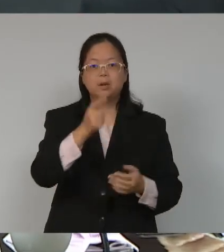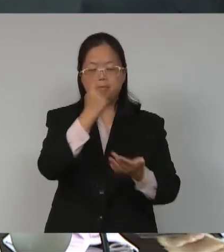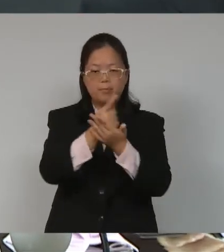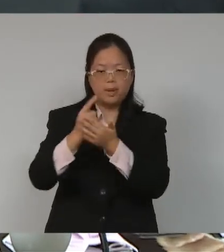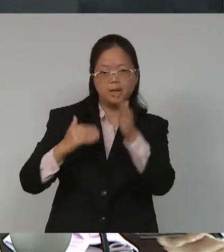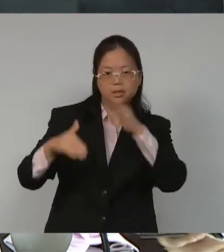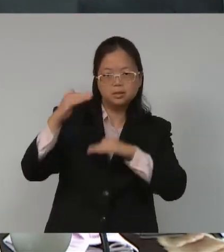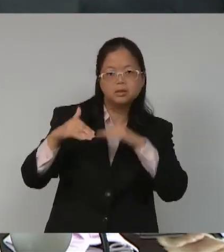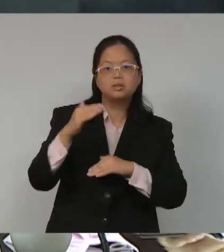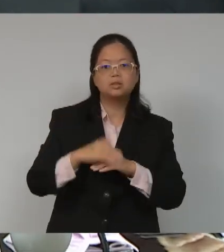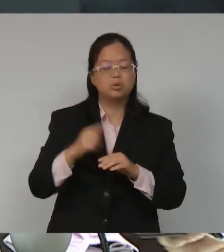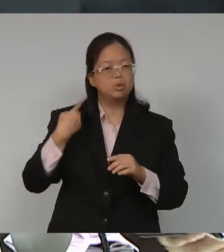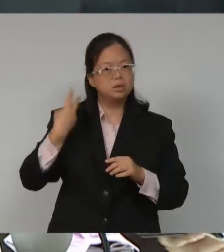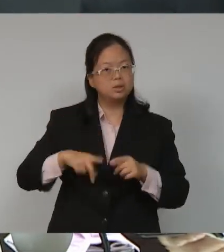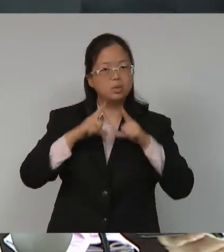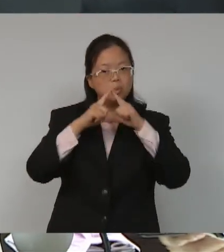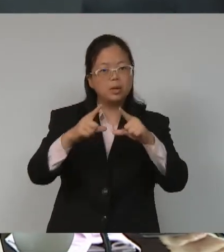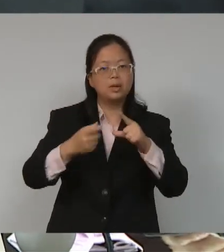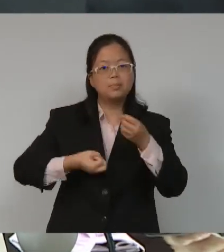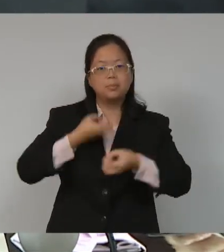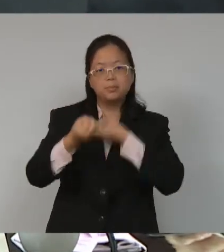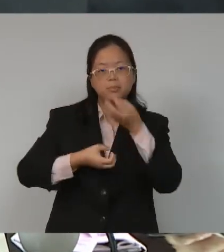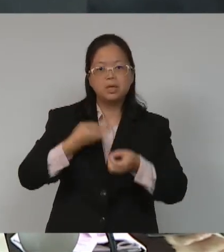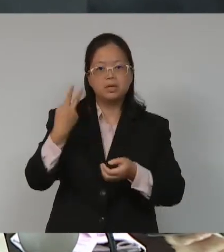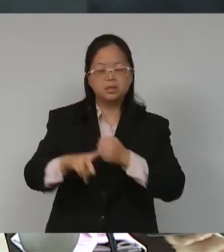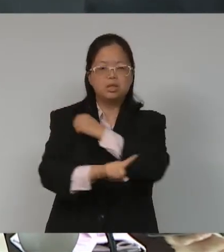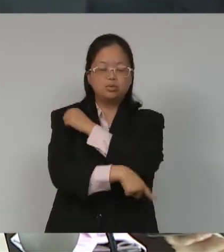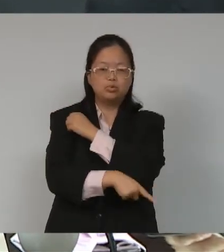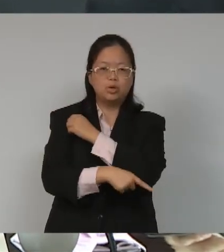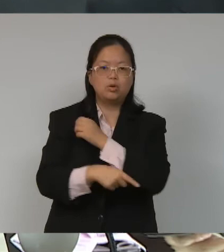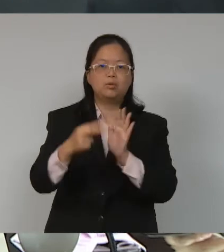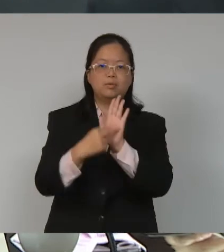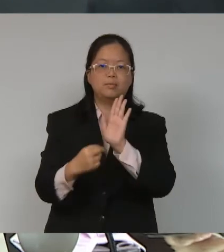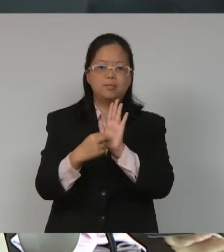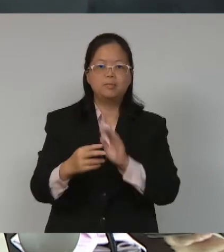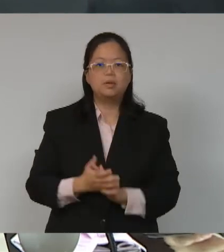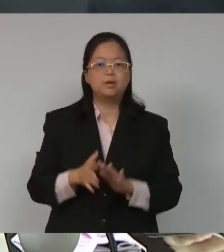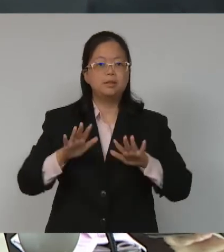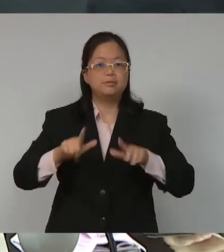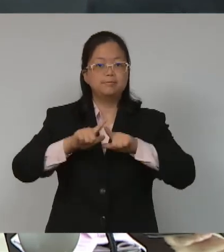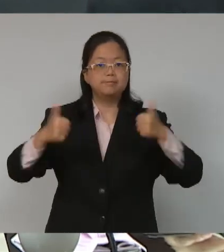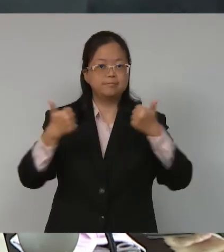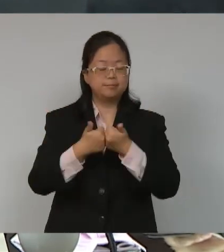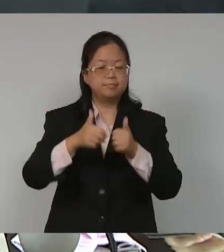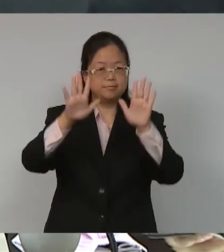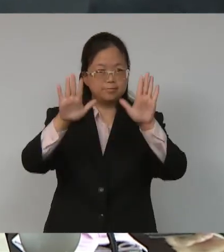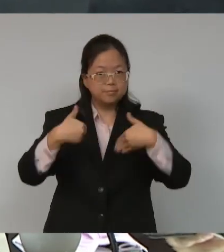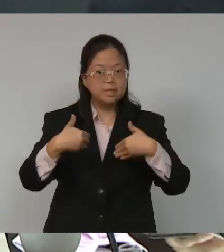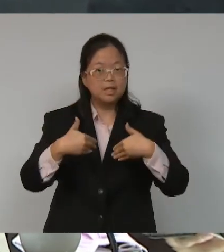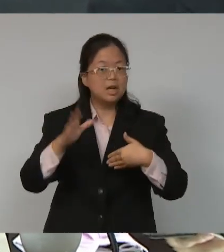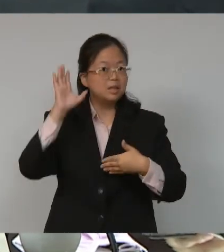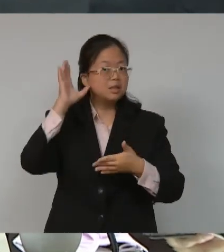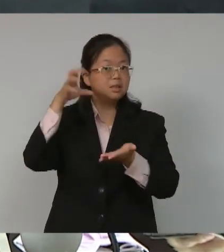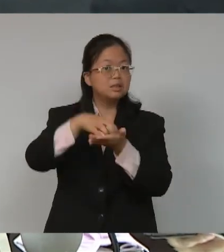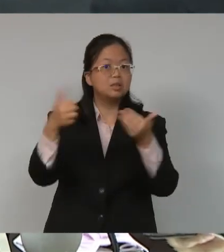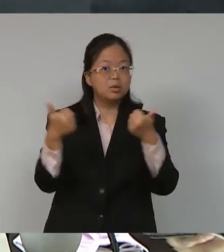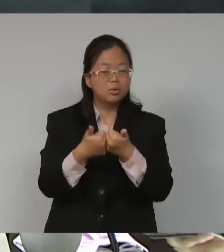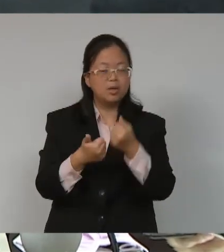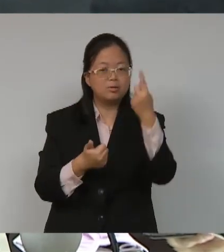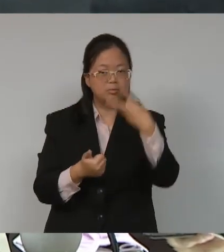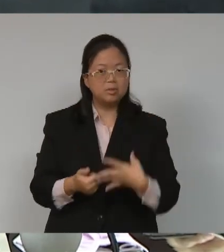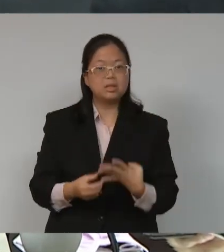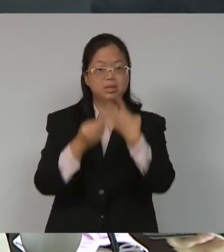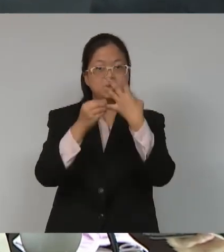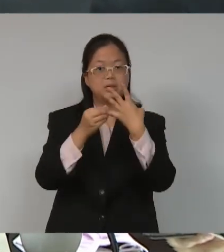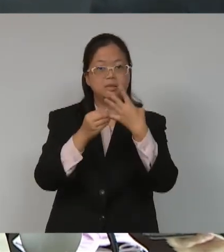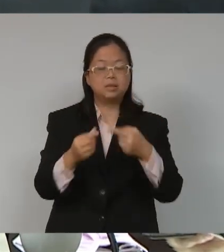简单的再回应一下，也顺便做一下总结哈，就是今天大会召开听证会有四个议题哈，就是是不